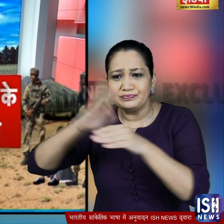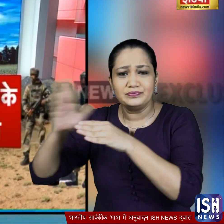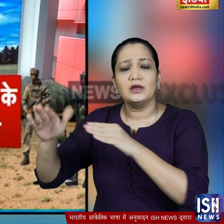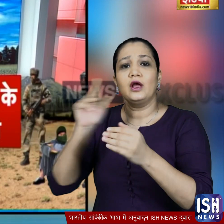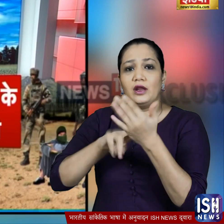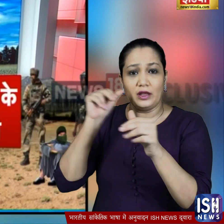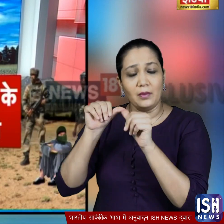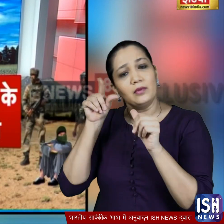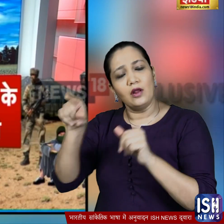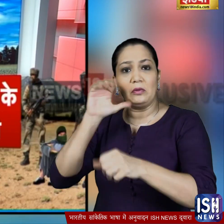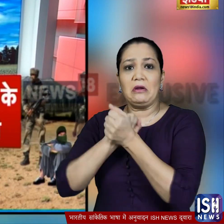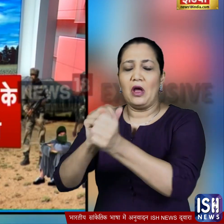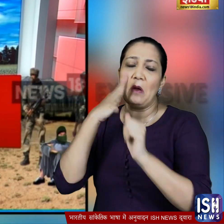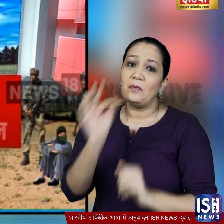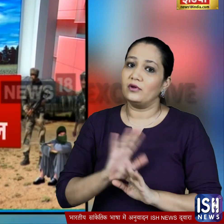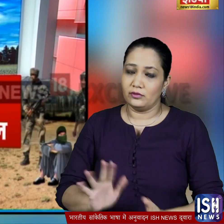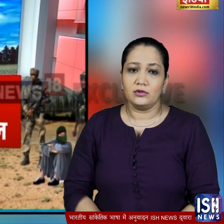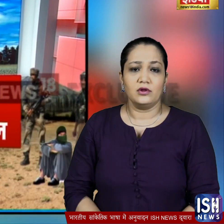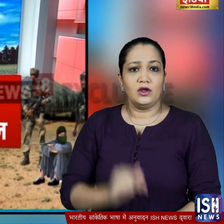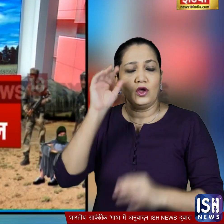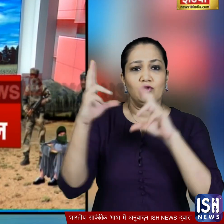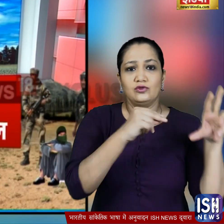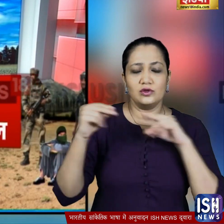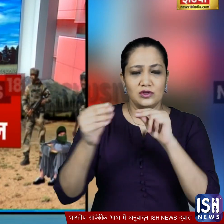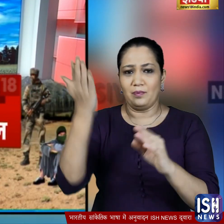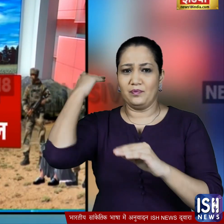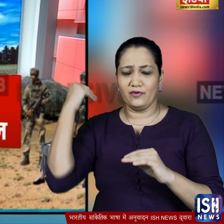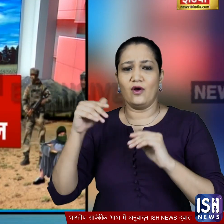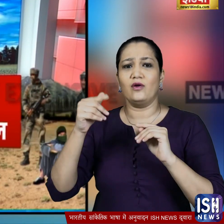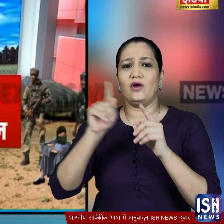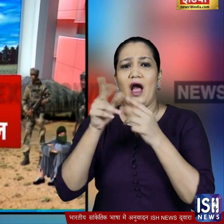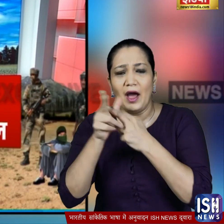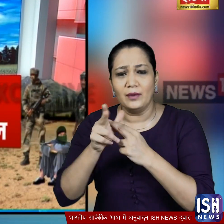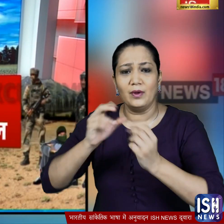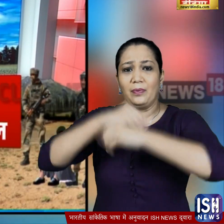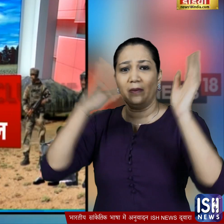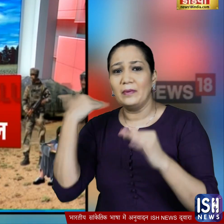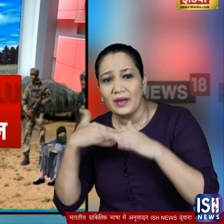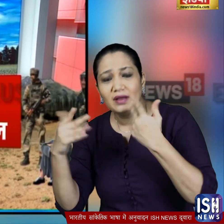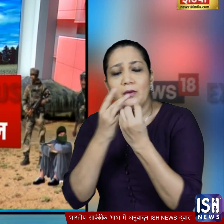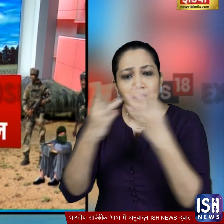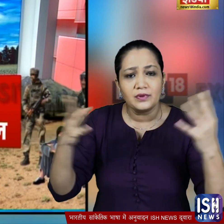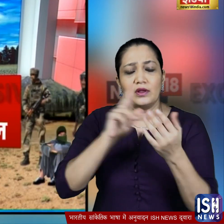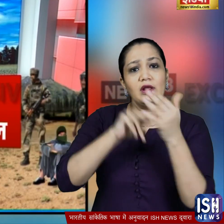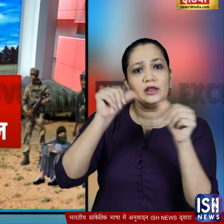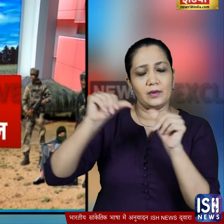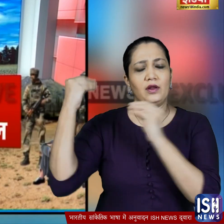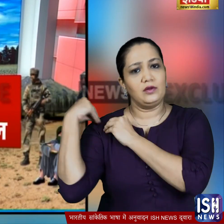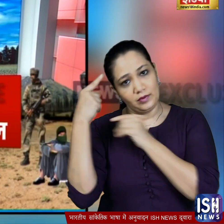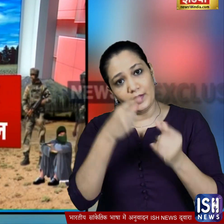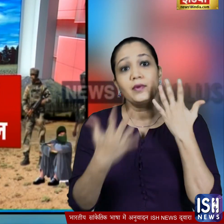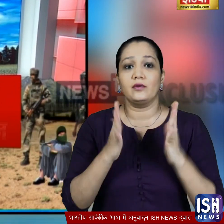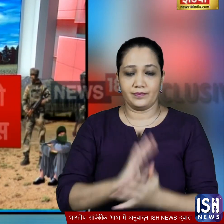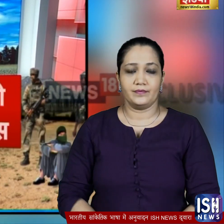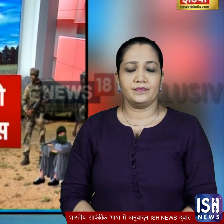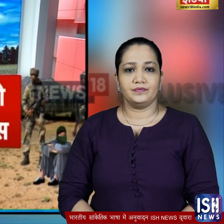बड़ी कामयाबी है। सूत्रों के मुताबिक पिछले दिनों हुई सुरक्षा बल के जवानों की हत्याओं के मामले में नदीम अबरार का हाथ हो सकता है।